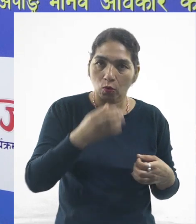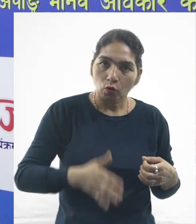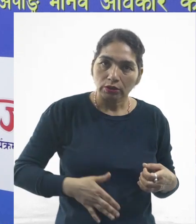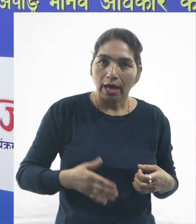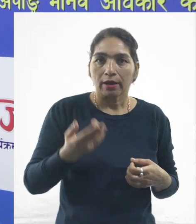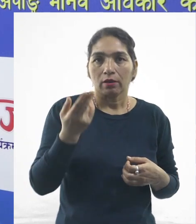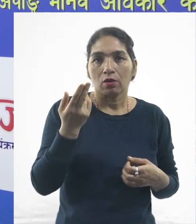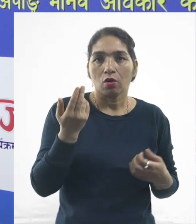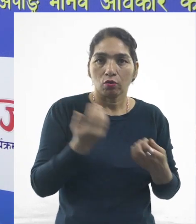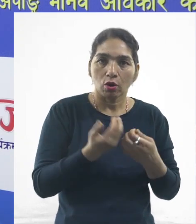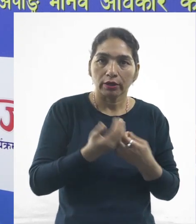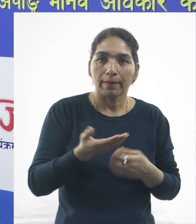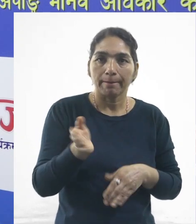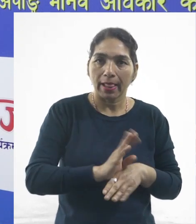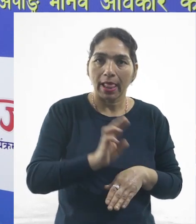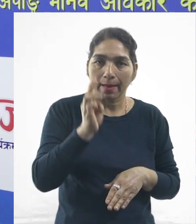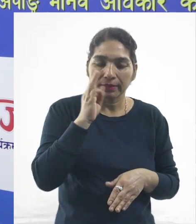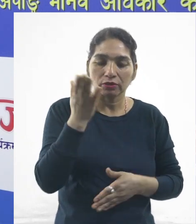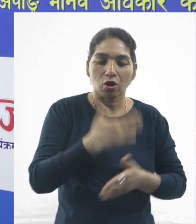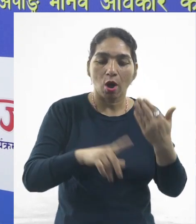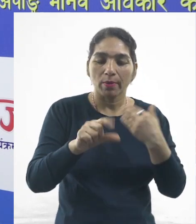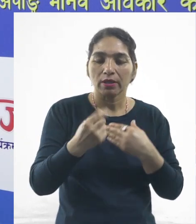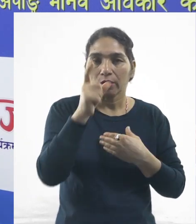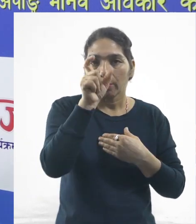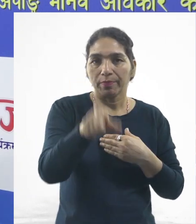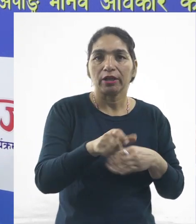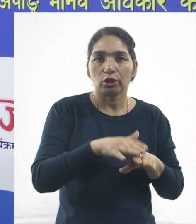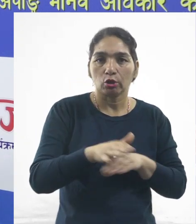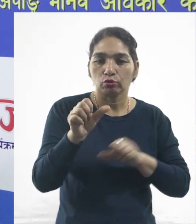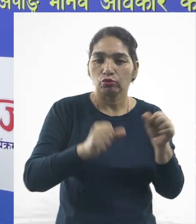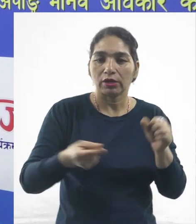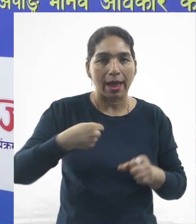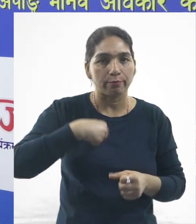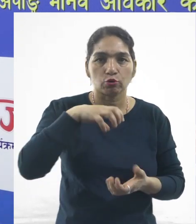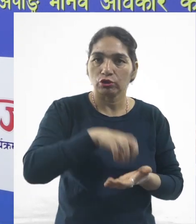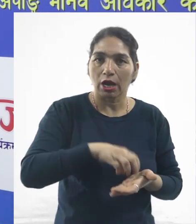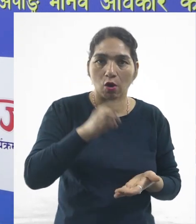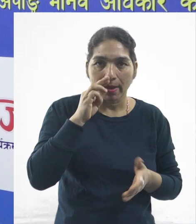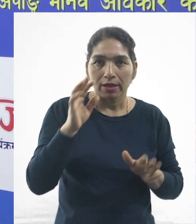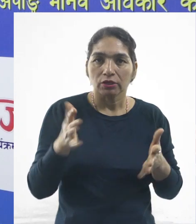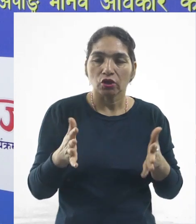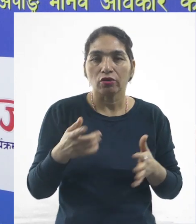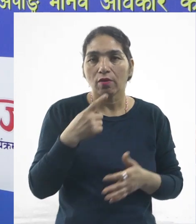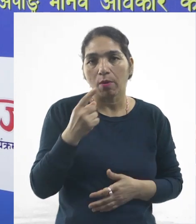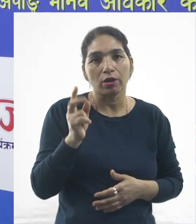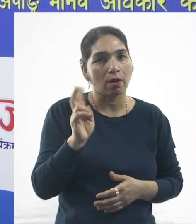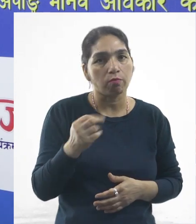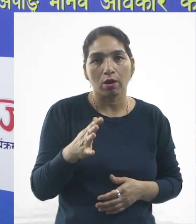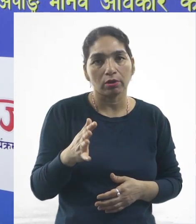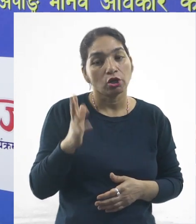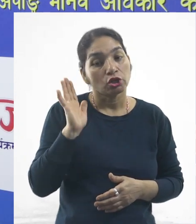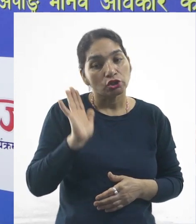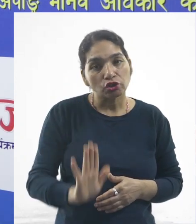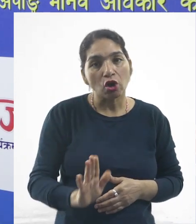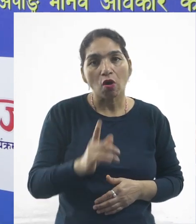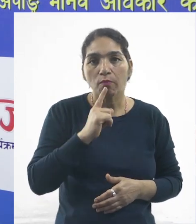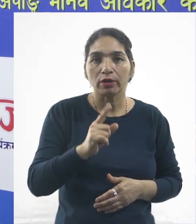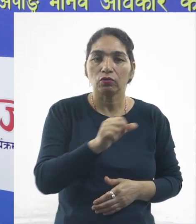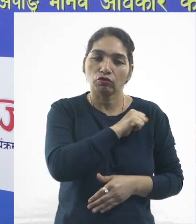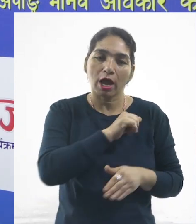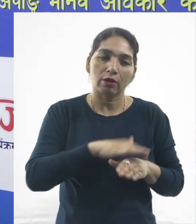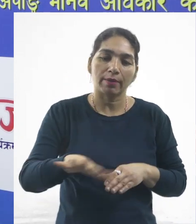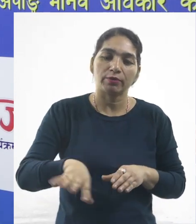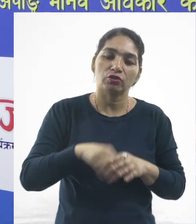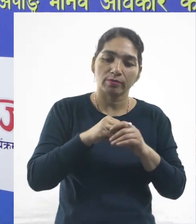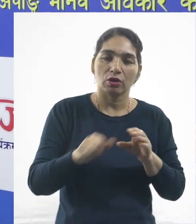पर्यो भनेर काम गर्दाखेरि चाहिँ अपाङ्गता भएको व्यक्तिहरू जुन हाम्रो ठाउँमा छैन भने परेन तर छ भने चाहिँ उहाँलाई पनि समेटेर अगाडि बढाउनु पर्छ